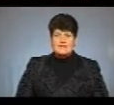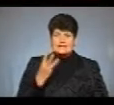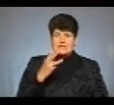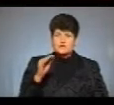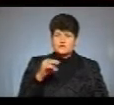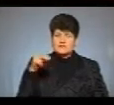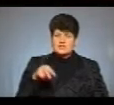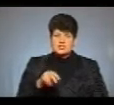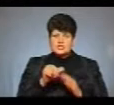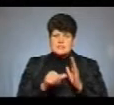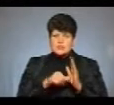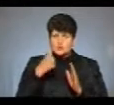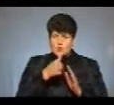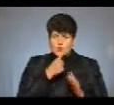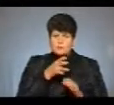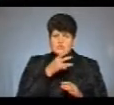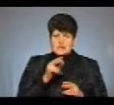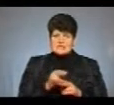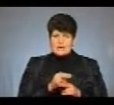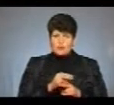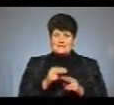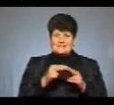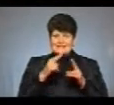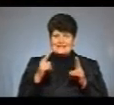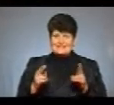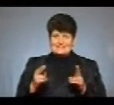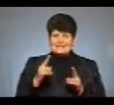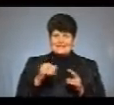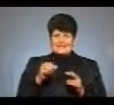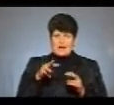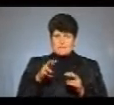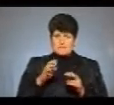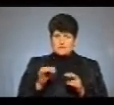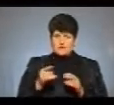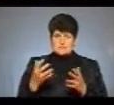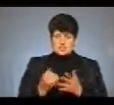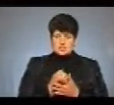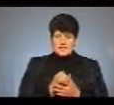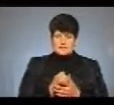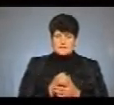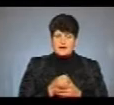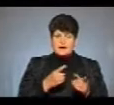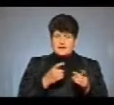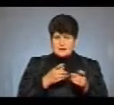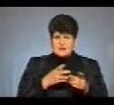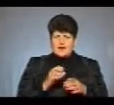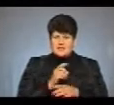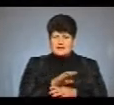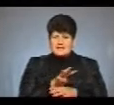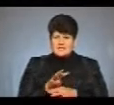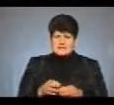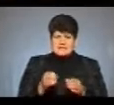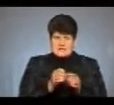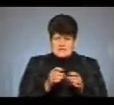Жовтня 2016 року під час ремонту дамби у Тернополі виявили артилерійський снаряд калібром 122 мм часів